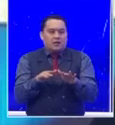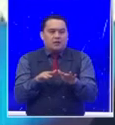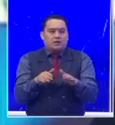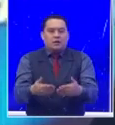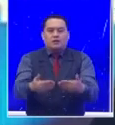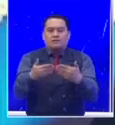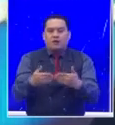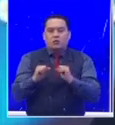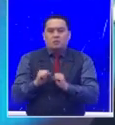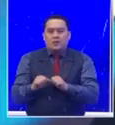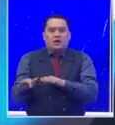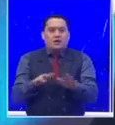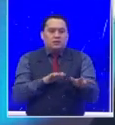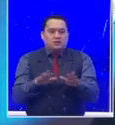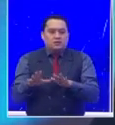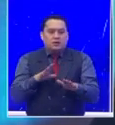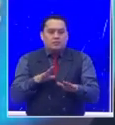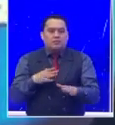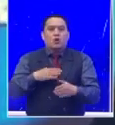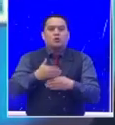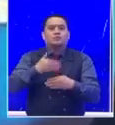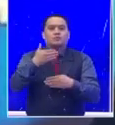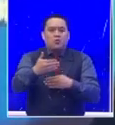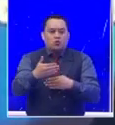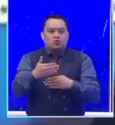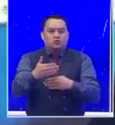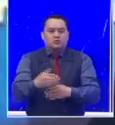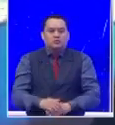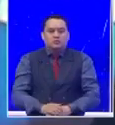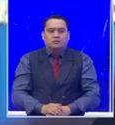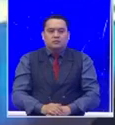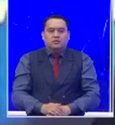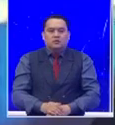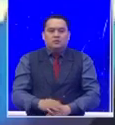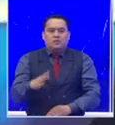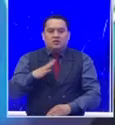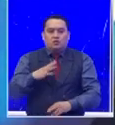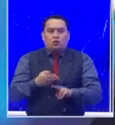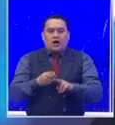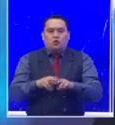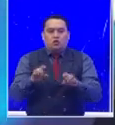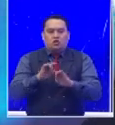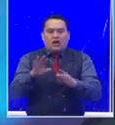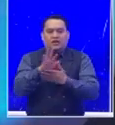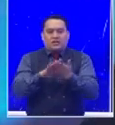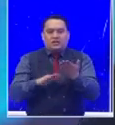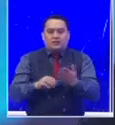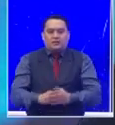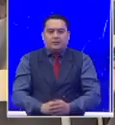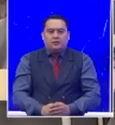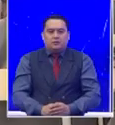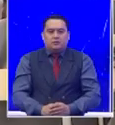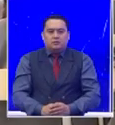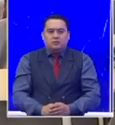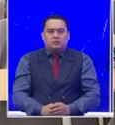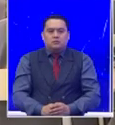перенести все эти мероприятия на более поздний срок, период, скажем, благополучия и так далее. Поэтому это вопрос непростой.